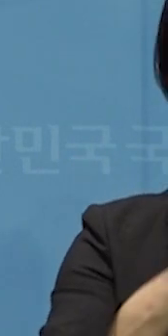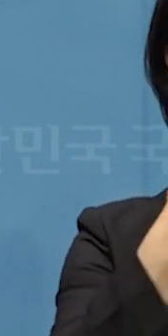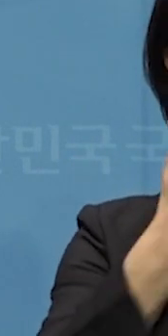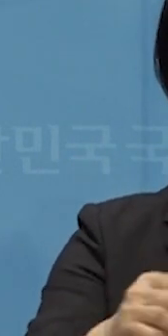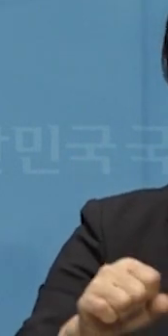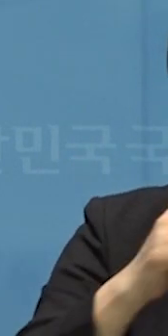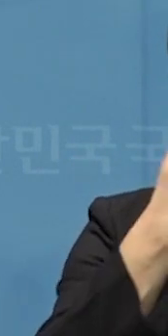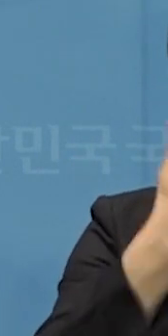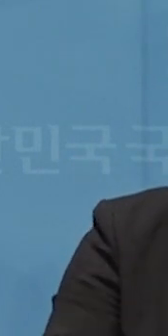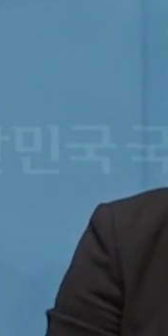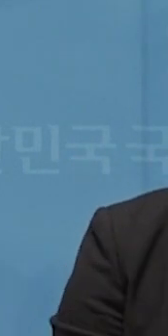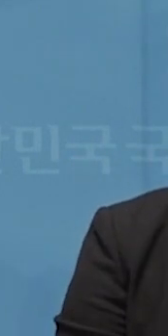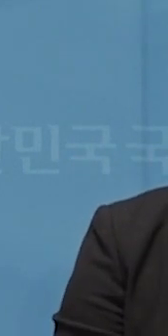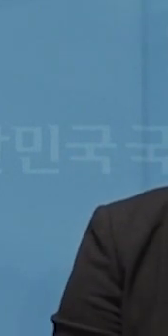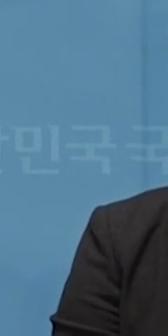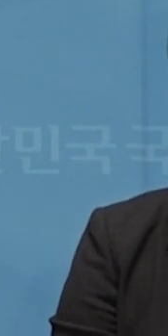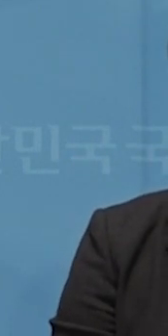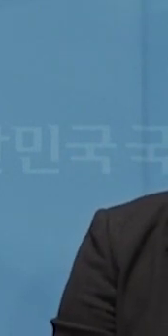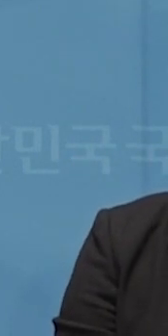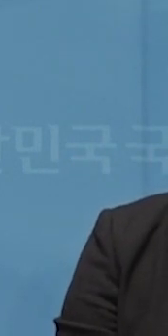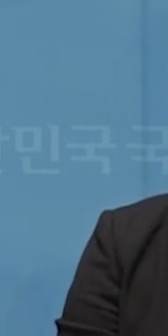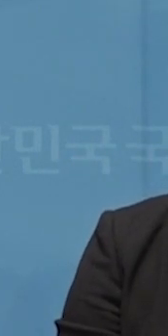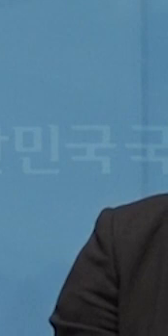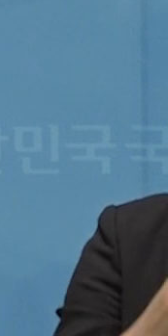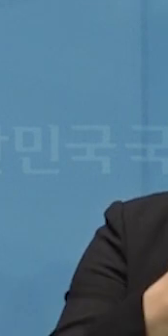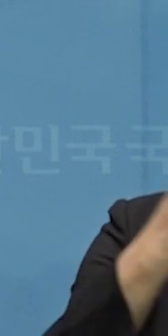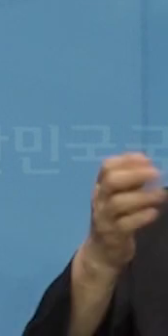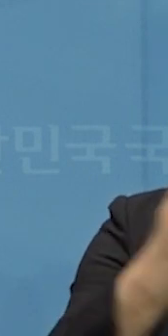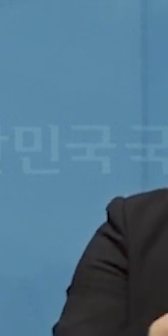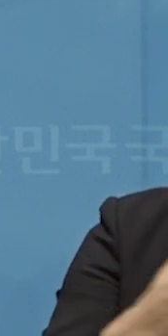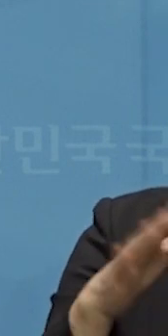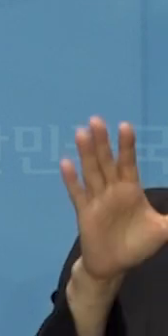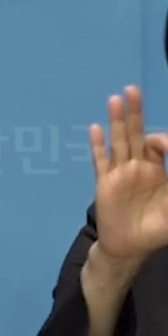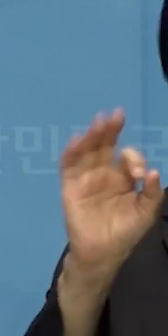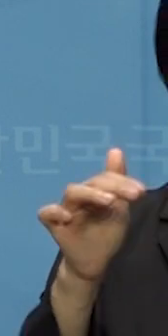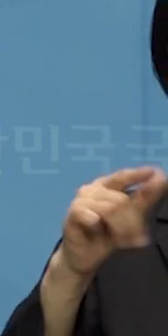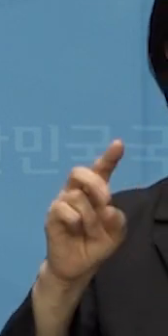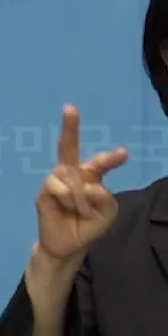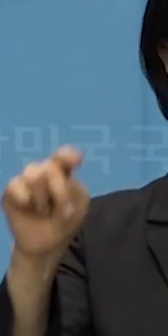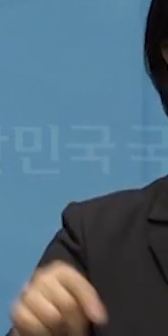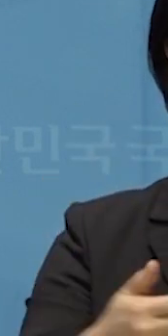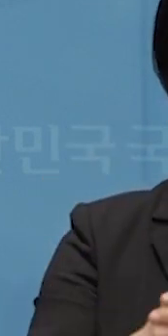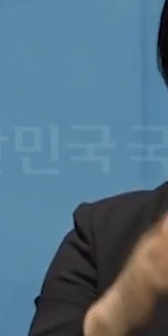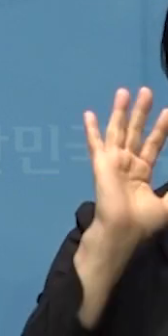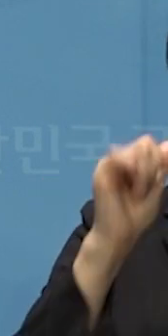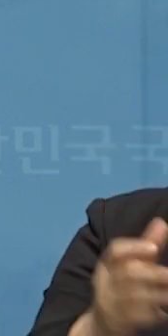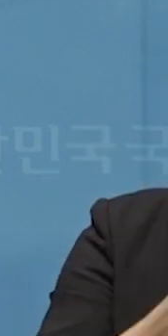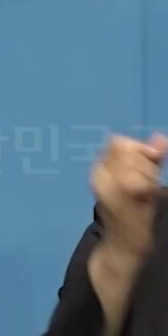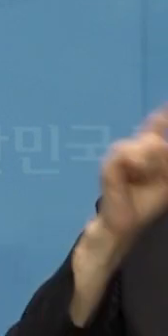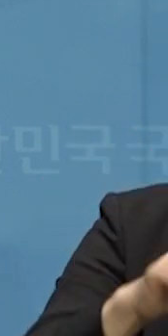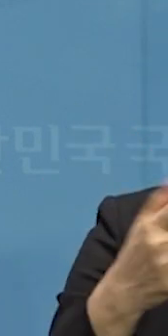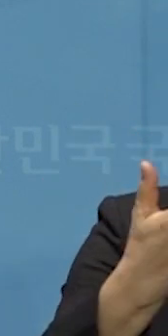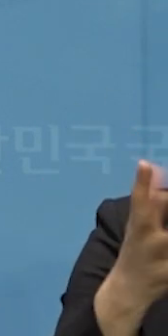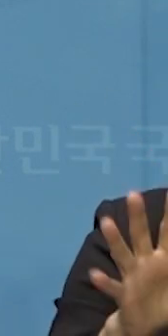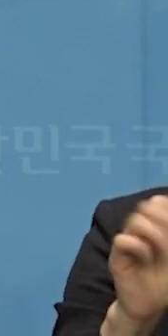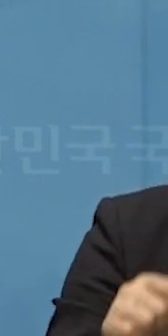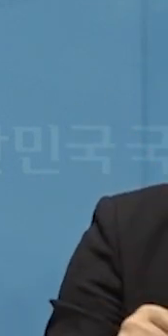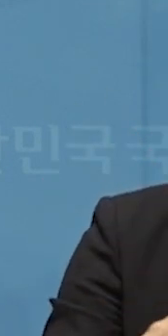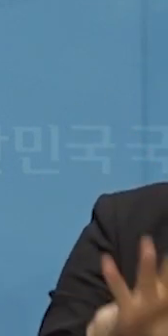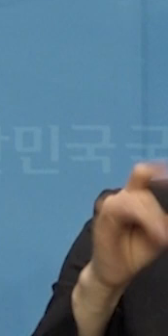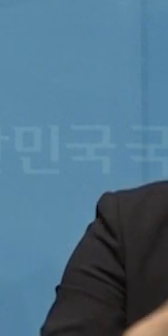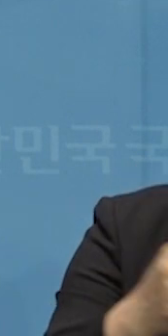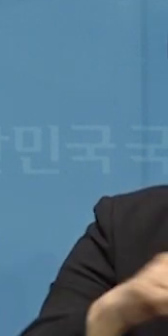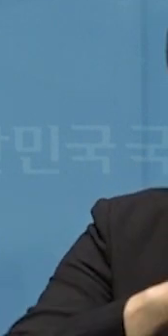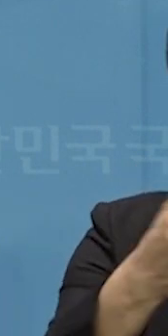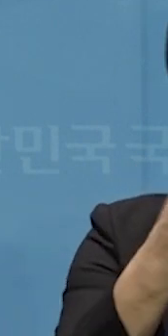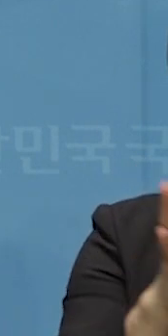력이 되었습니다 4년뒤 안철수 윤 대선후보의 라를 통 합당으로 처음 거대